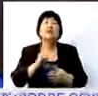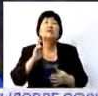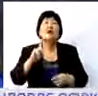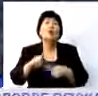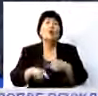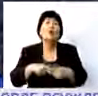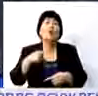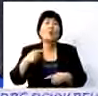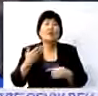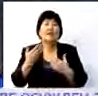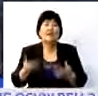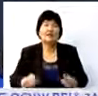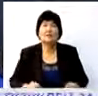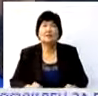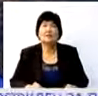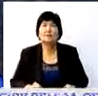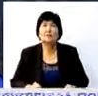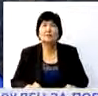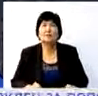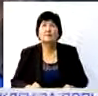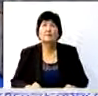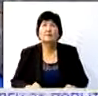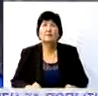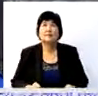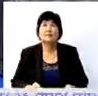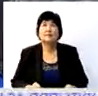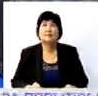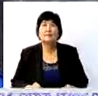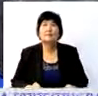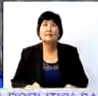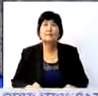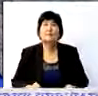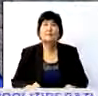продолжать. Алина Параджан, Аскар Тажиев, Бауыржан Кожамуратов, Досхан Сатпай, телеканал Кызылорда.